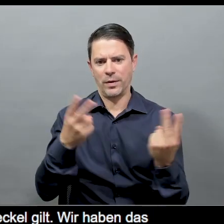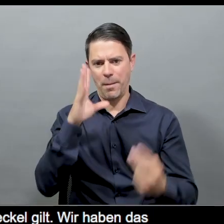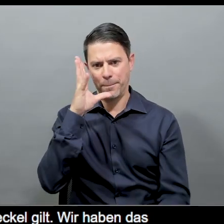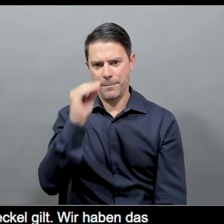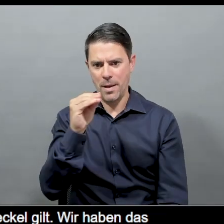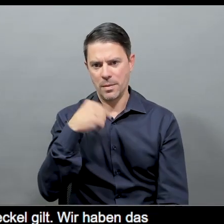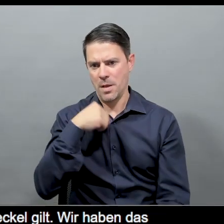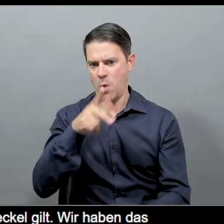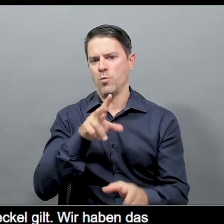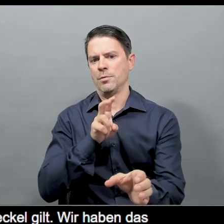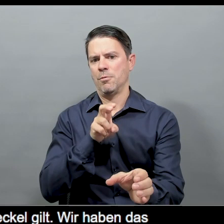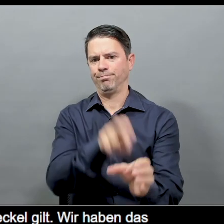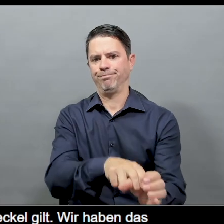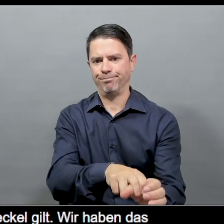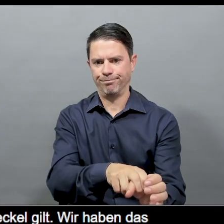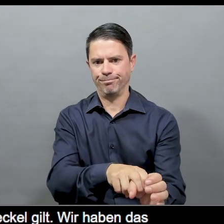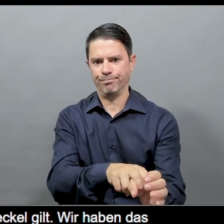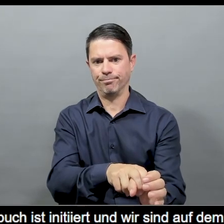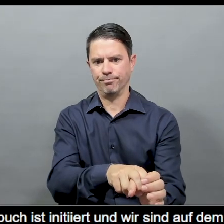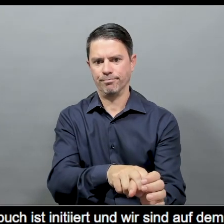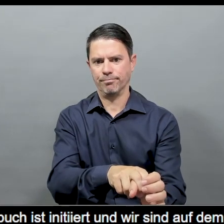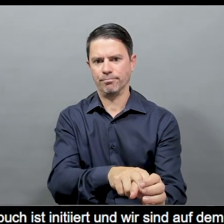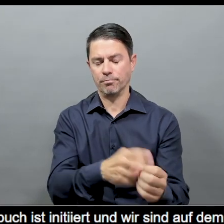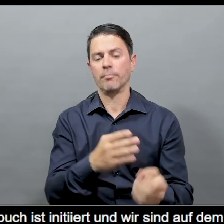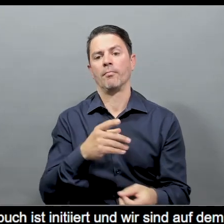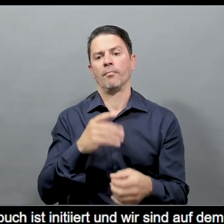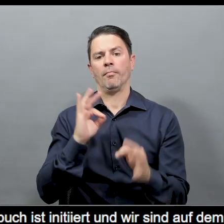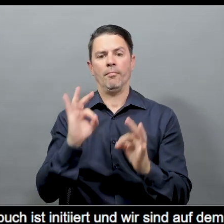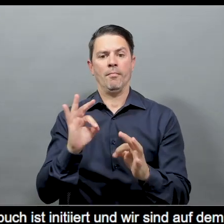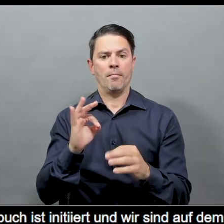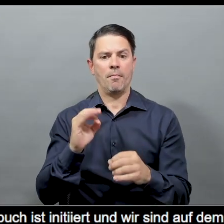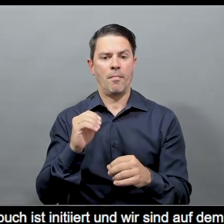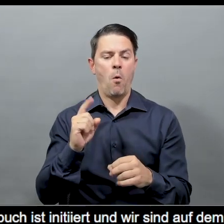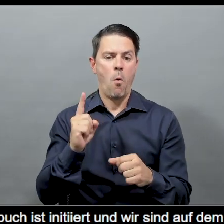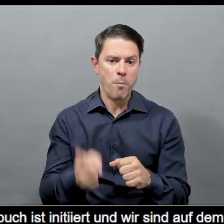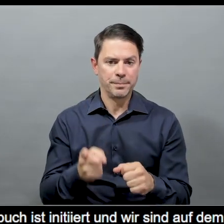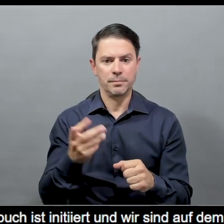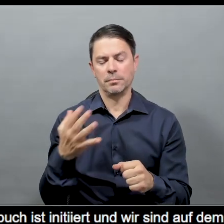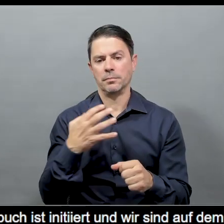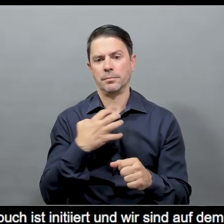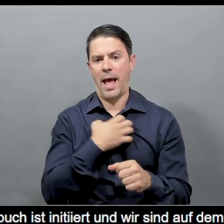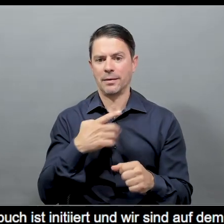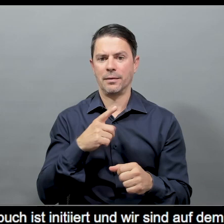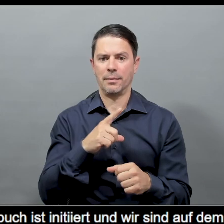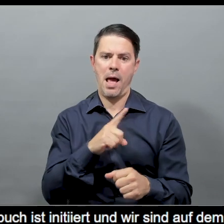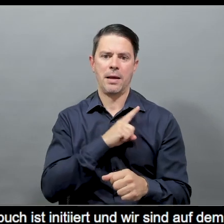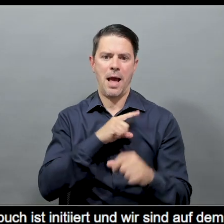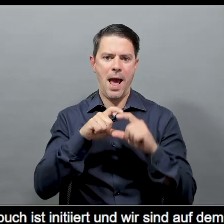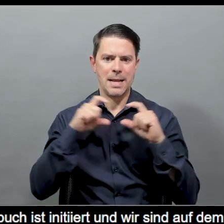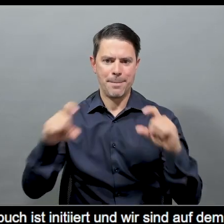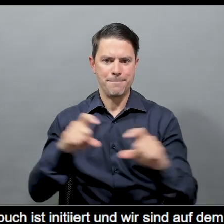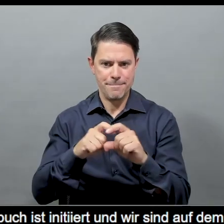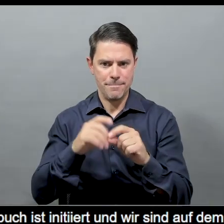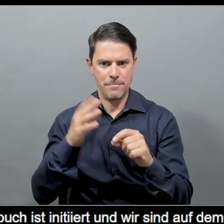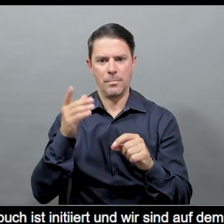insgesamt 1.056 Studentenapartments übernehmen kann. Das Bauministerium wird die Sanierung hier mit